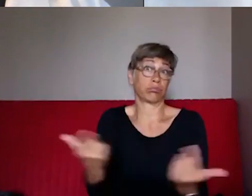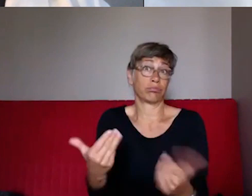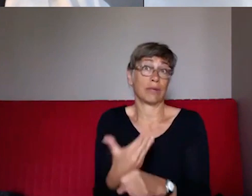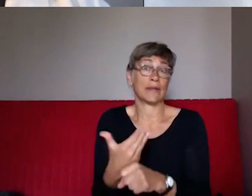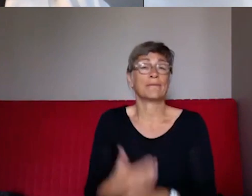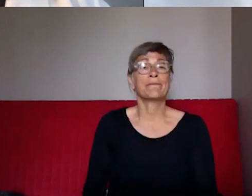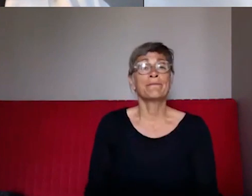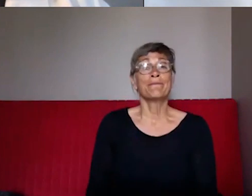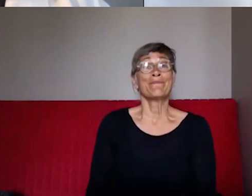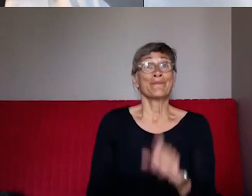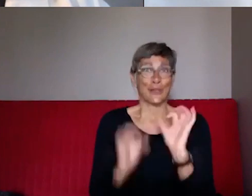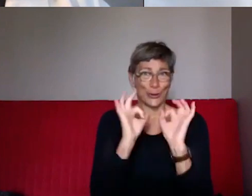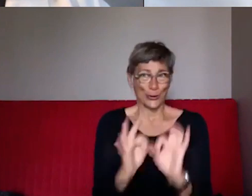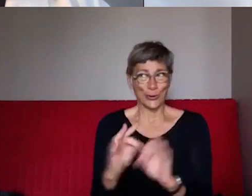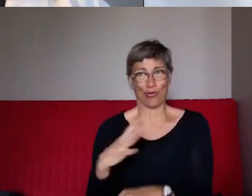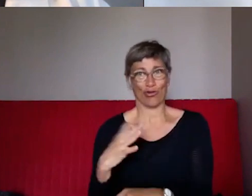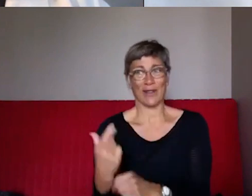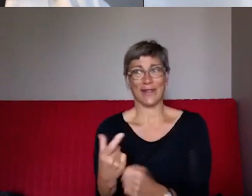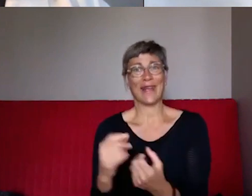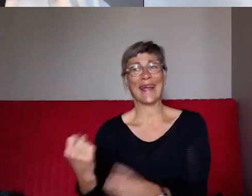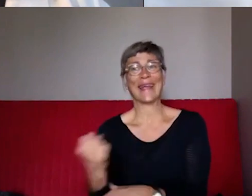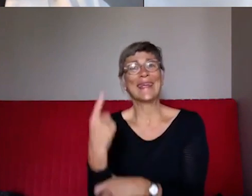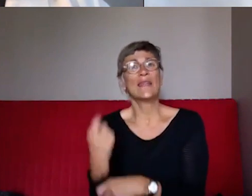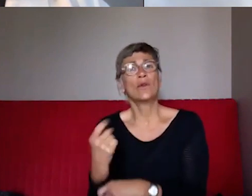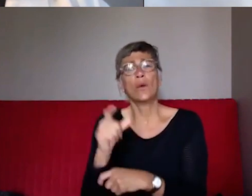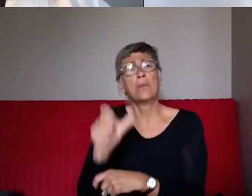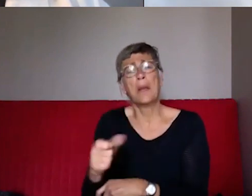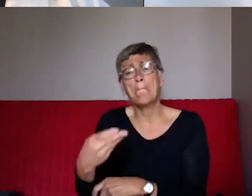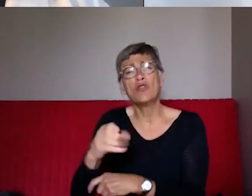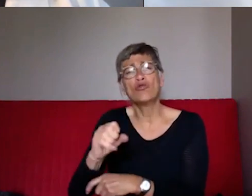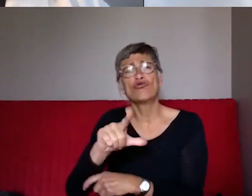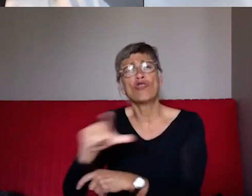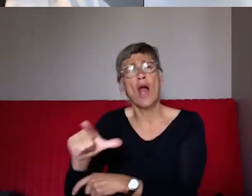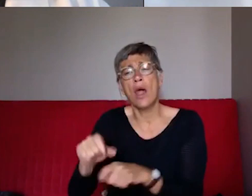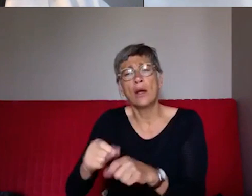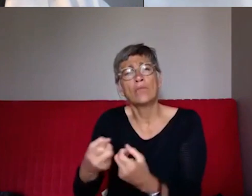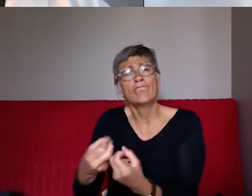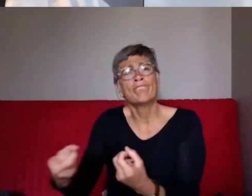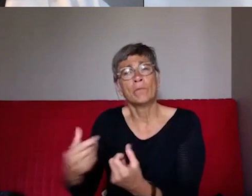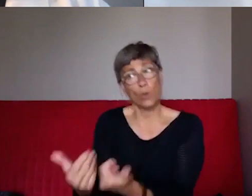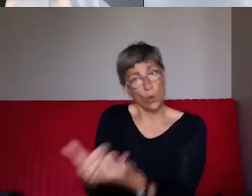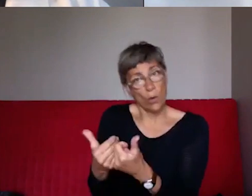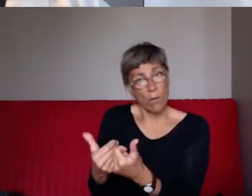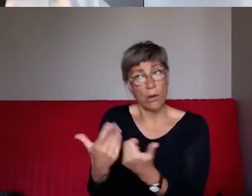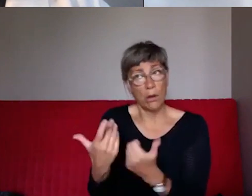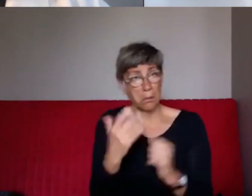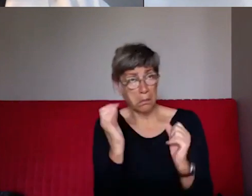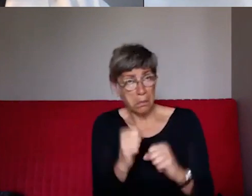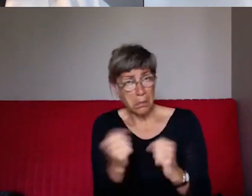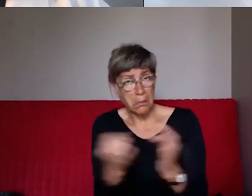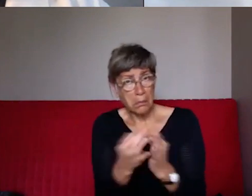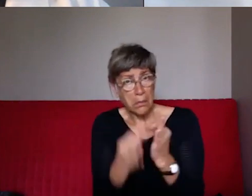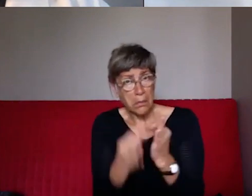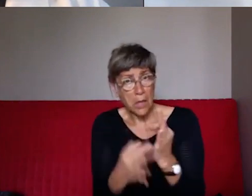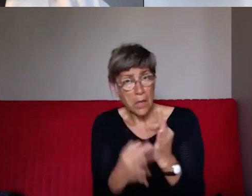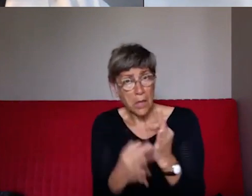à fait en relation avec ce que tu dis. C'est Michel qui me demande, enfin qui nous demande, peut-on faire un bilan de compétences sans